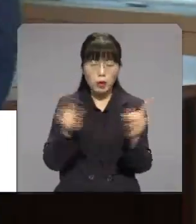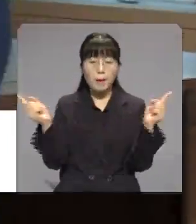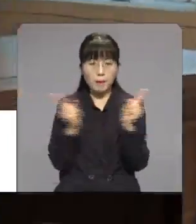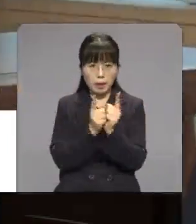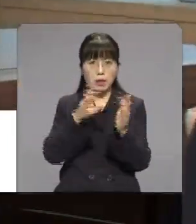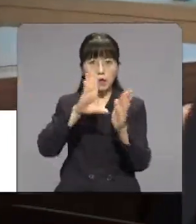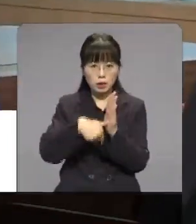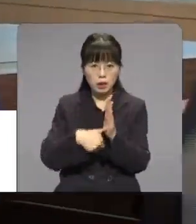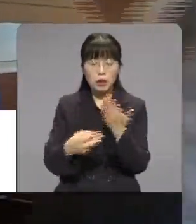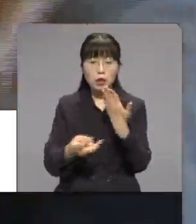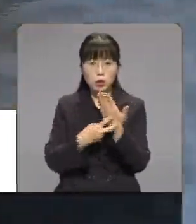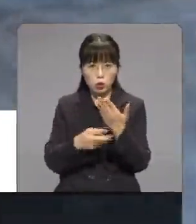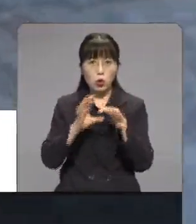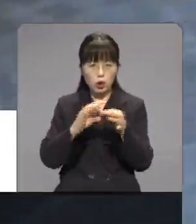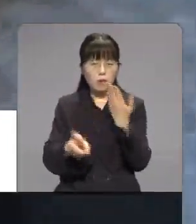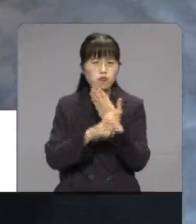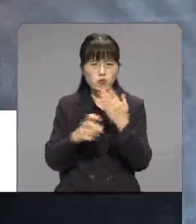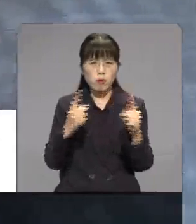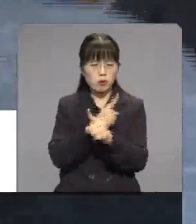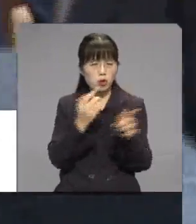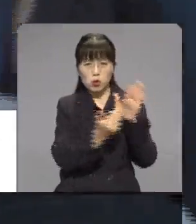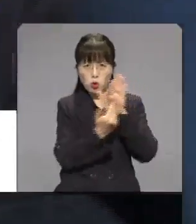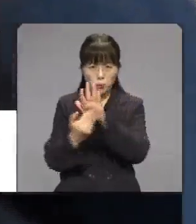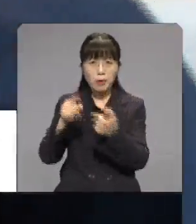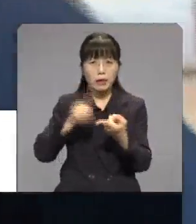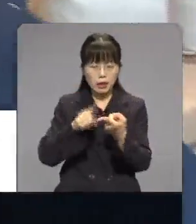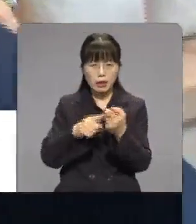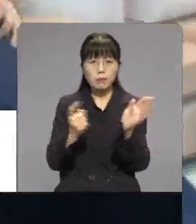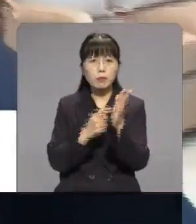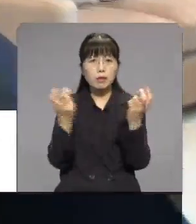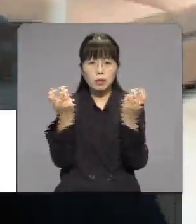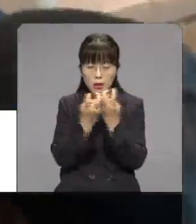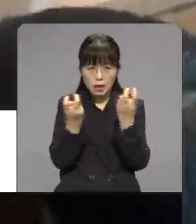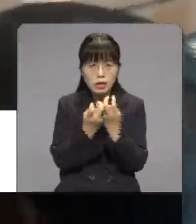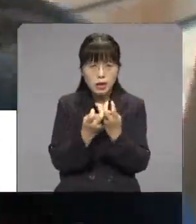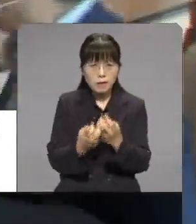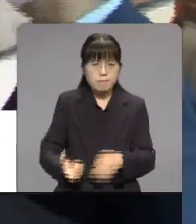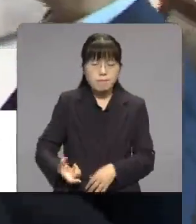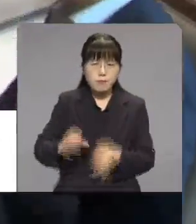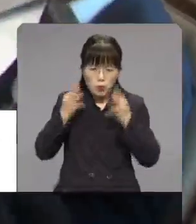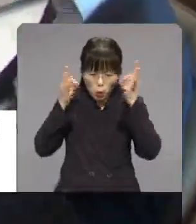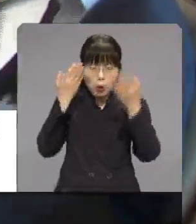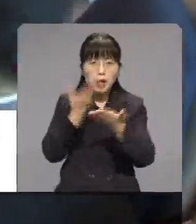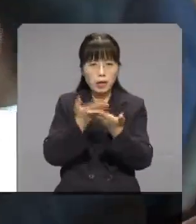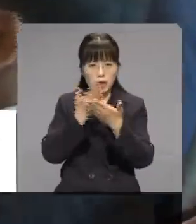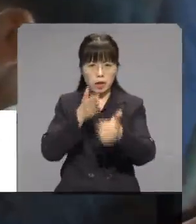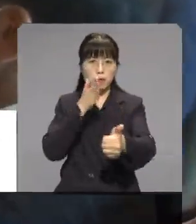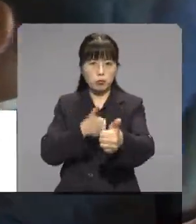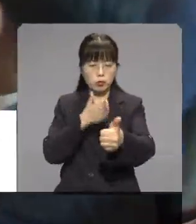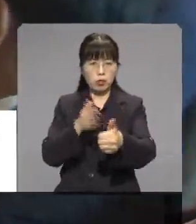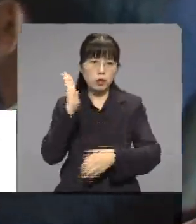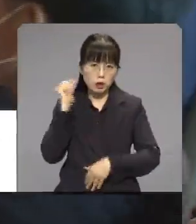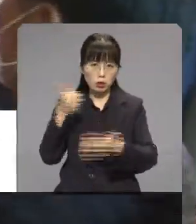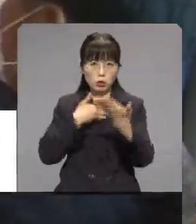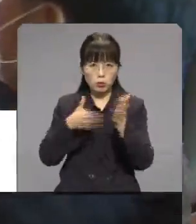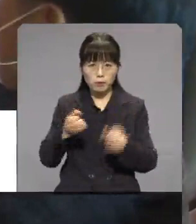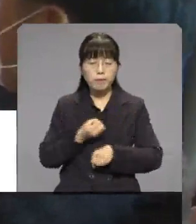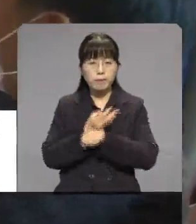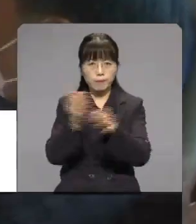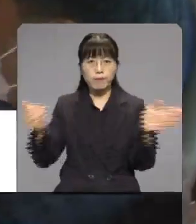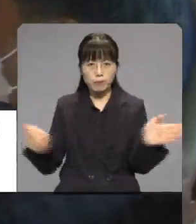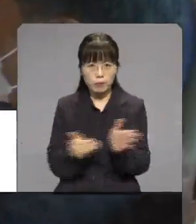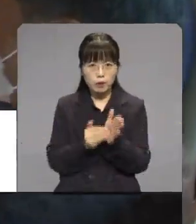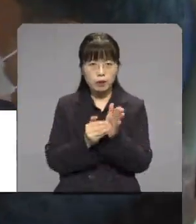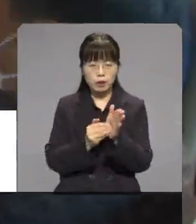주의 회동에서 의료의 불법 진료 거부에 대한 비상 대책에 만전을 기하기 바란다고 당부했다고 대통령실이